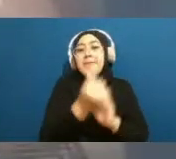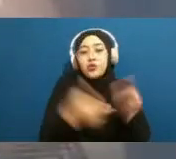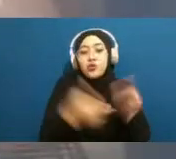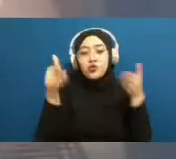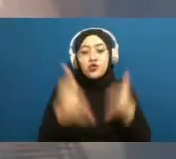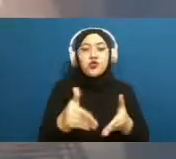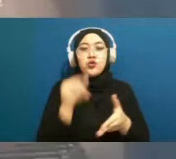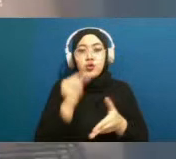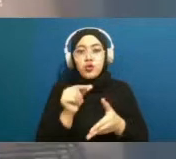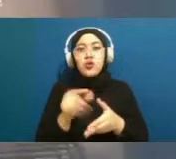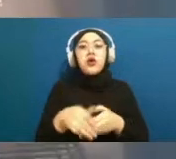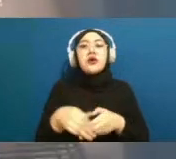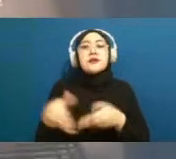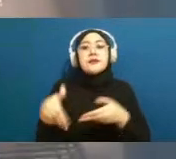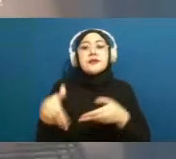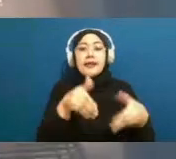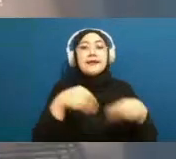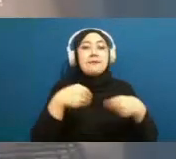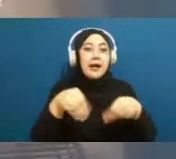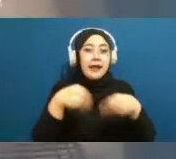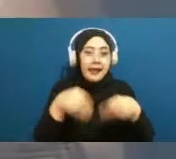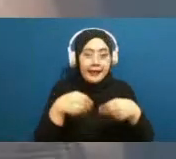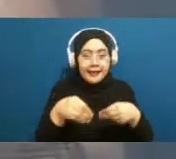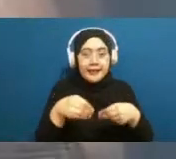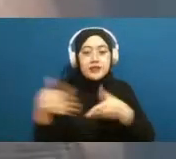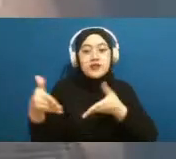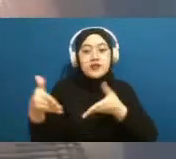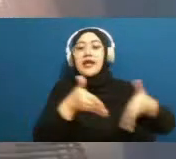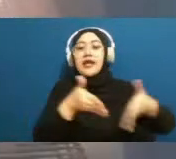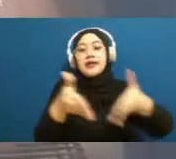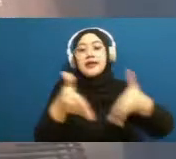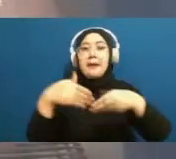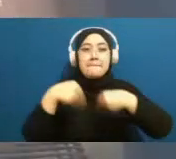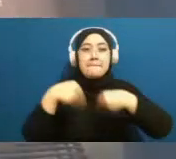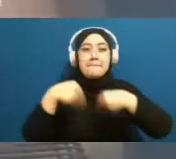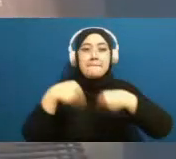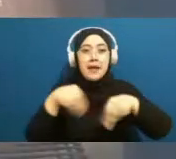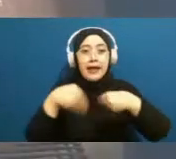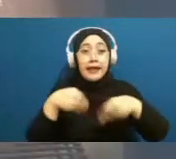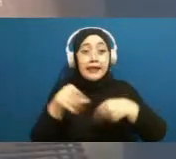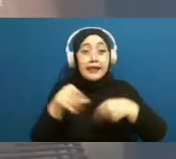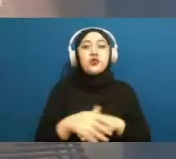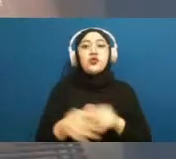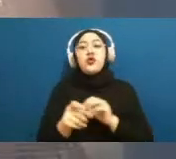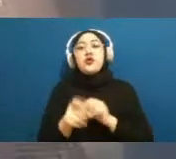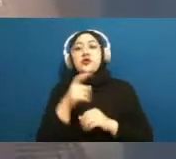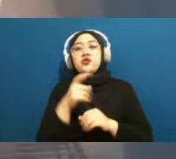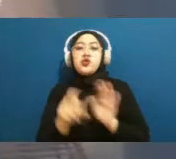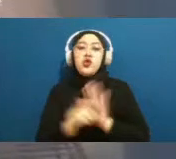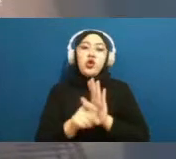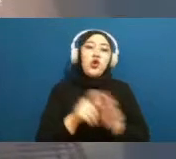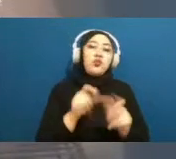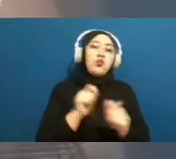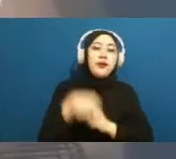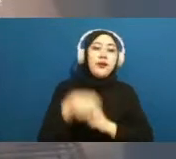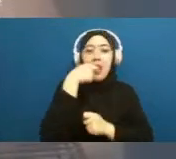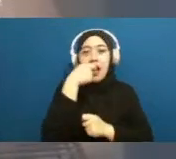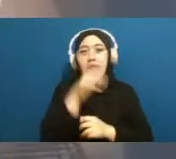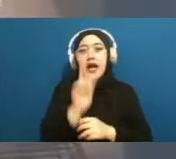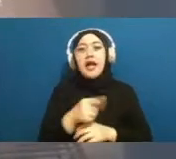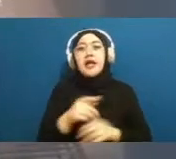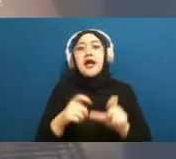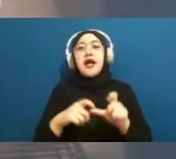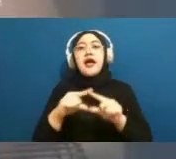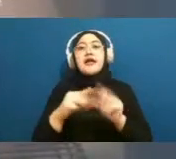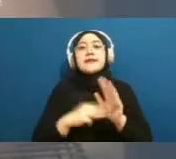dana-dana anggaran tadi itu untuk yang uji coba sampel, misalnya kayak saya sekarang ini ada sampel mau sate Padang segala